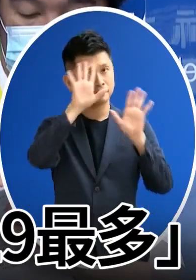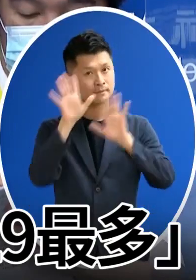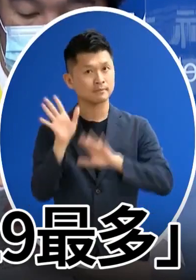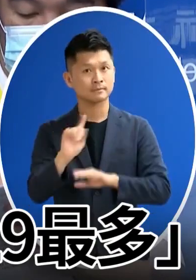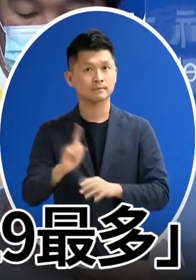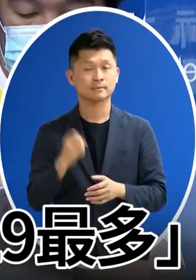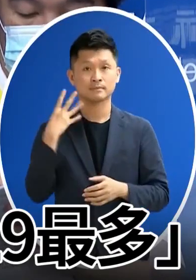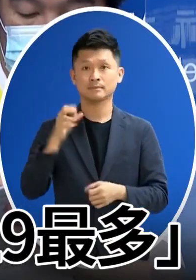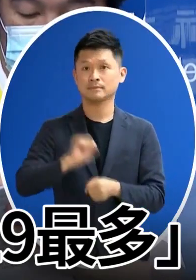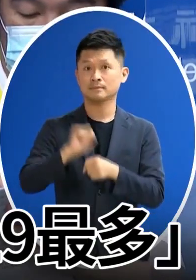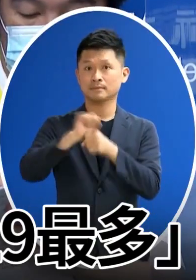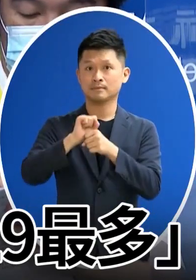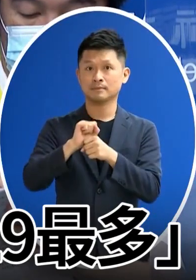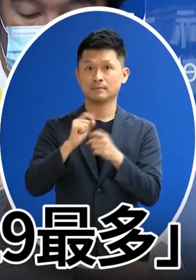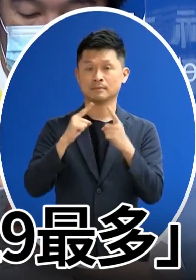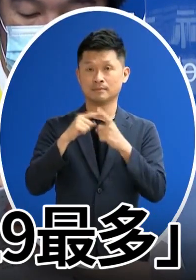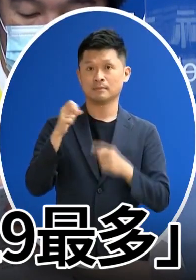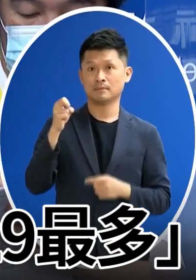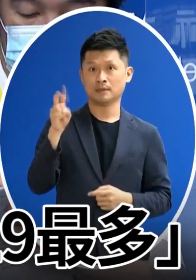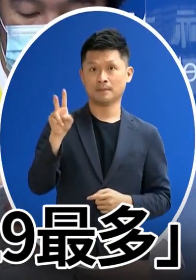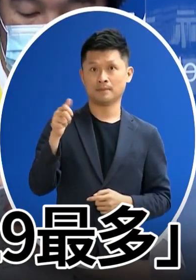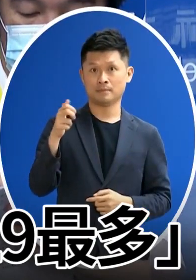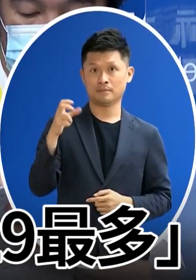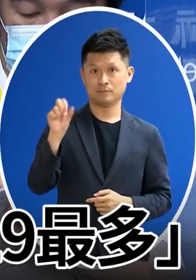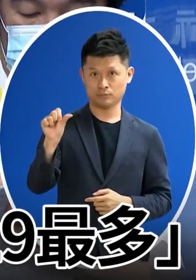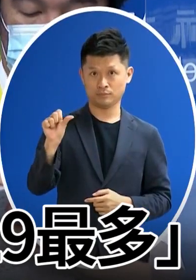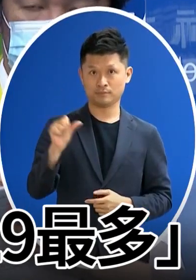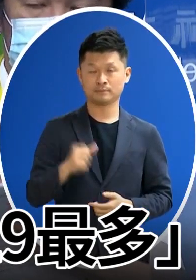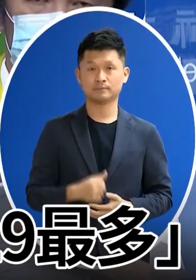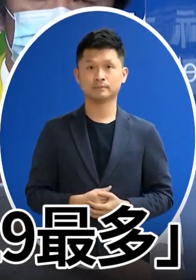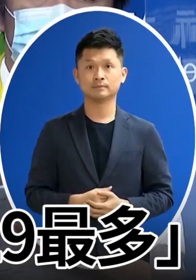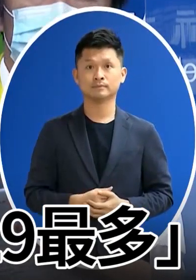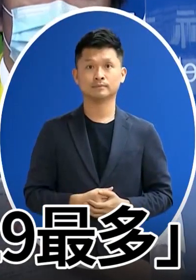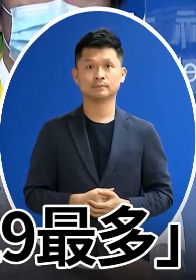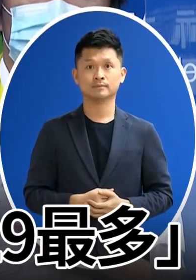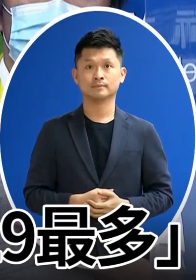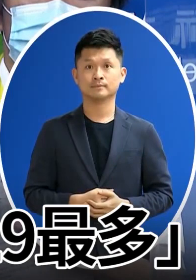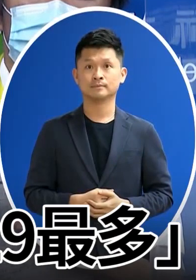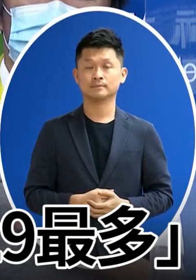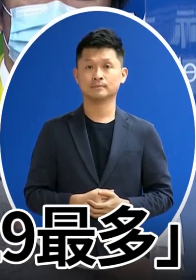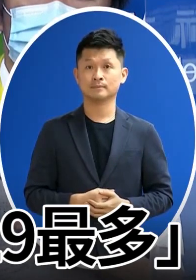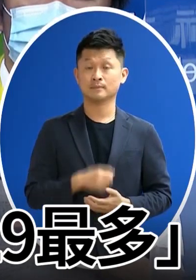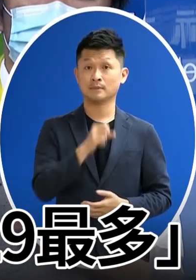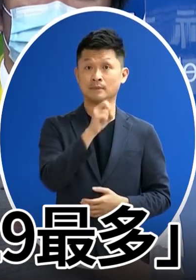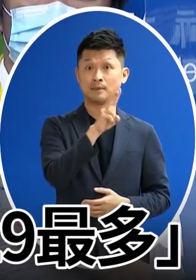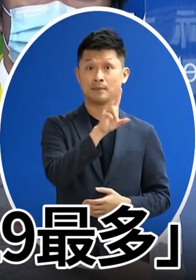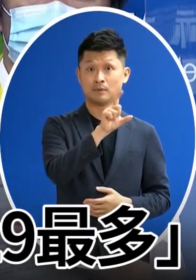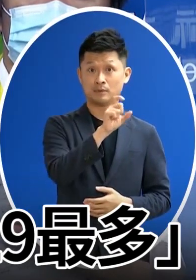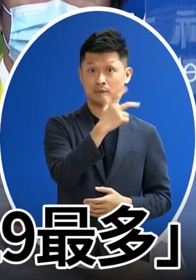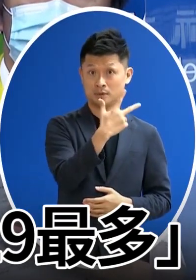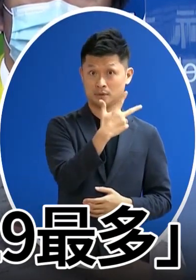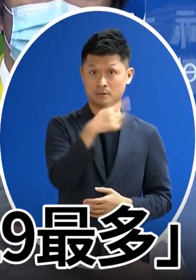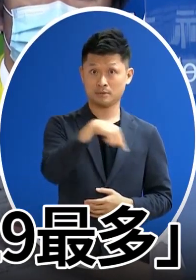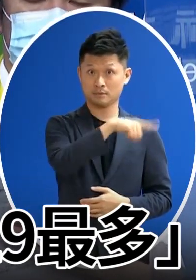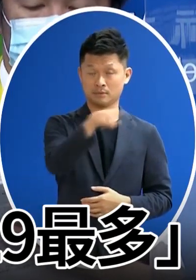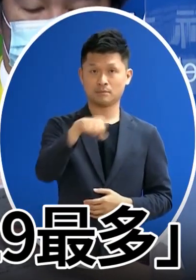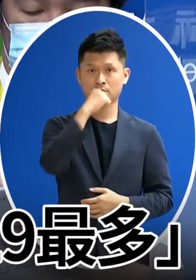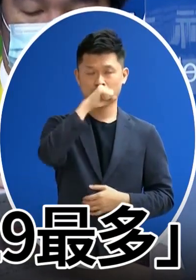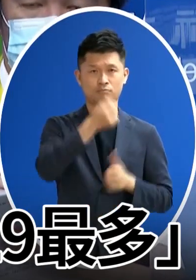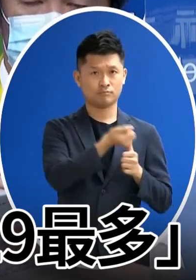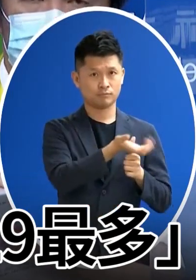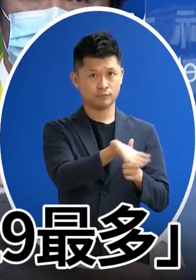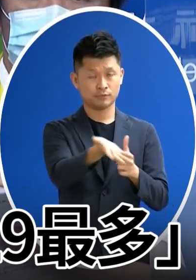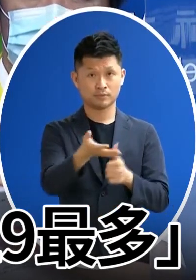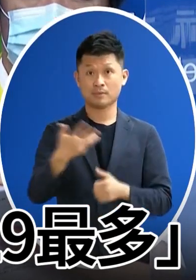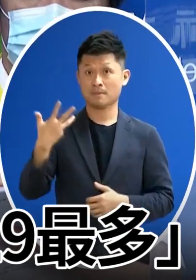那我们新增了275例 COVID-19 的确诊，那267例哈是本土，那